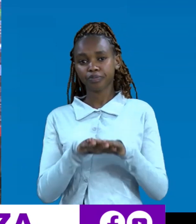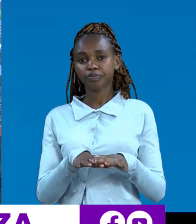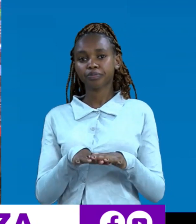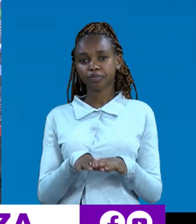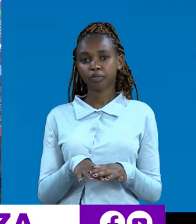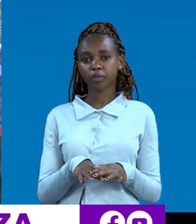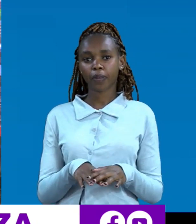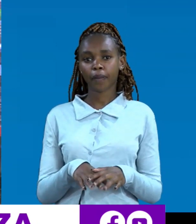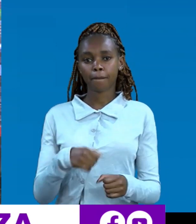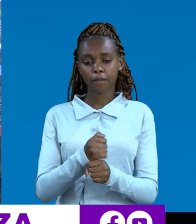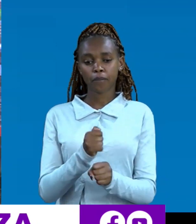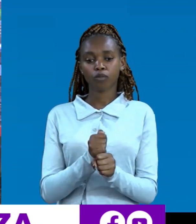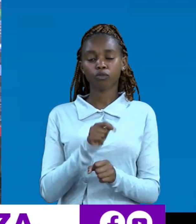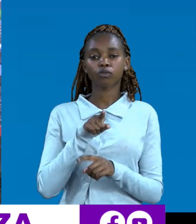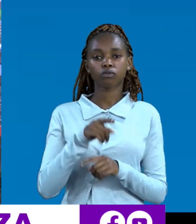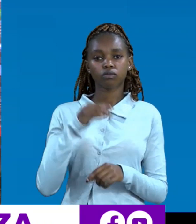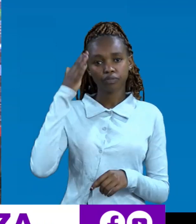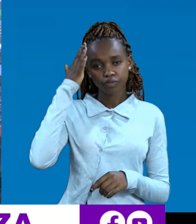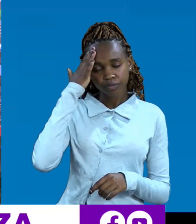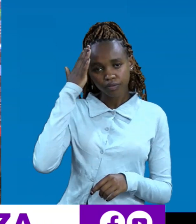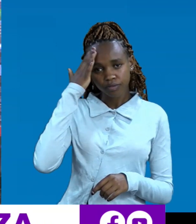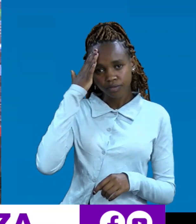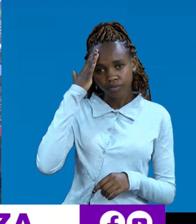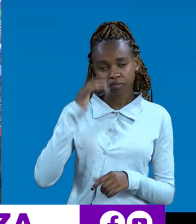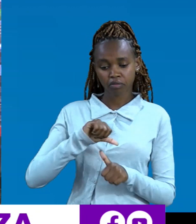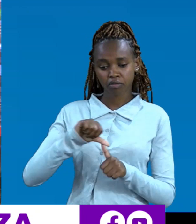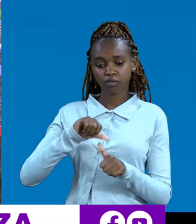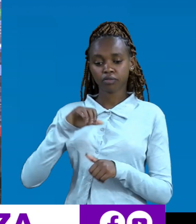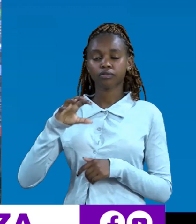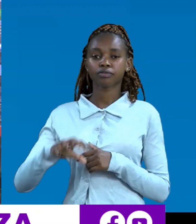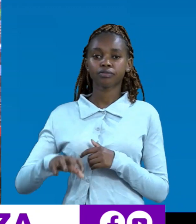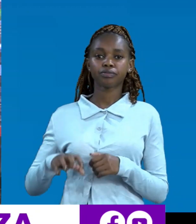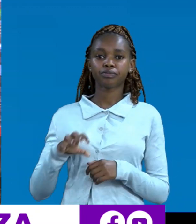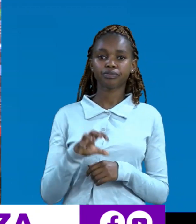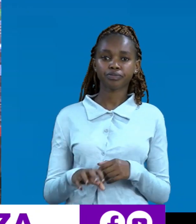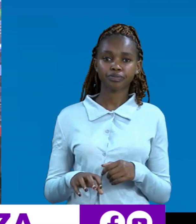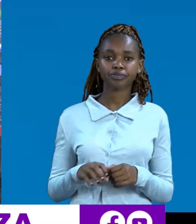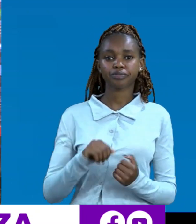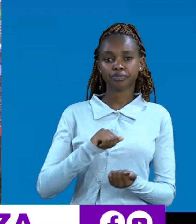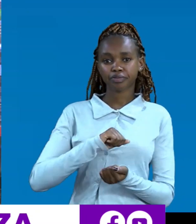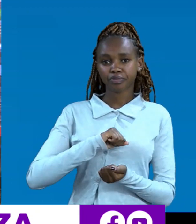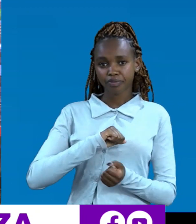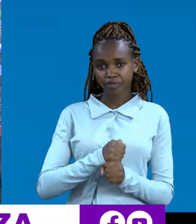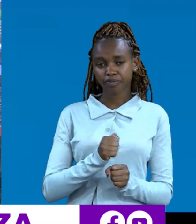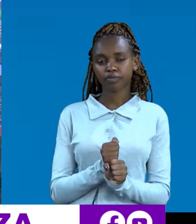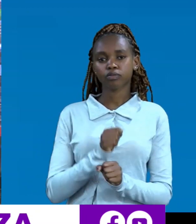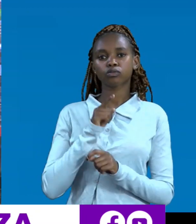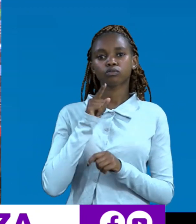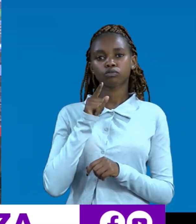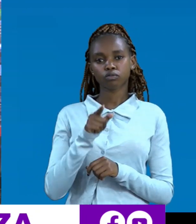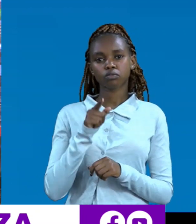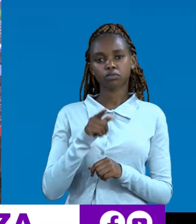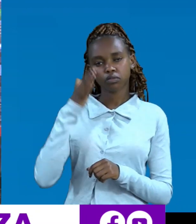kukuchanua pia. Unaona kama hii affair kwanza hii affair najua. Eh kuna mtu ingie mramba pahali. Ndio. Lakini ndio tunamwambia. Ameenda ya ameenda